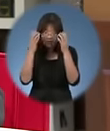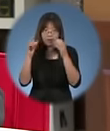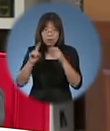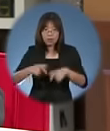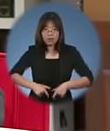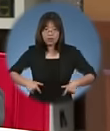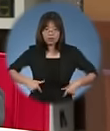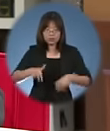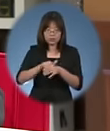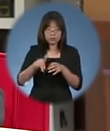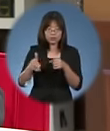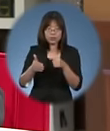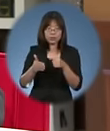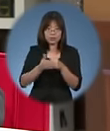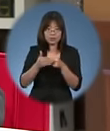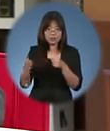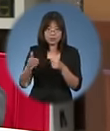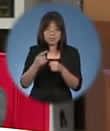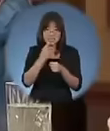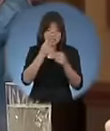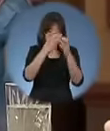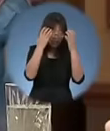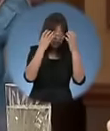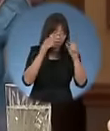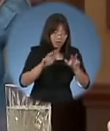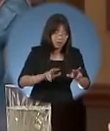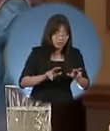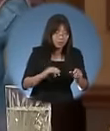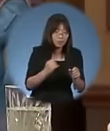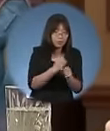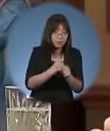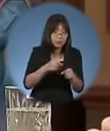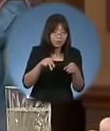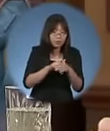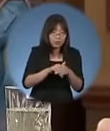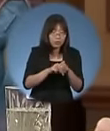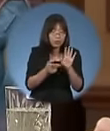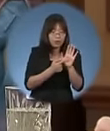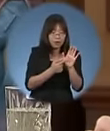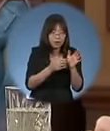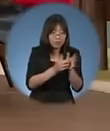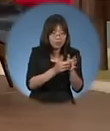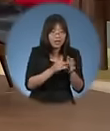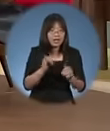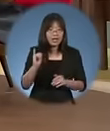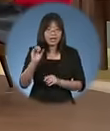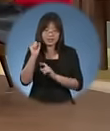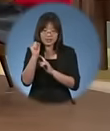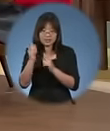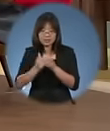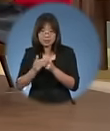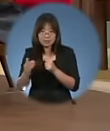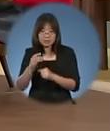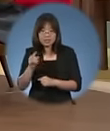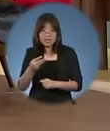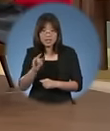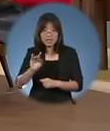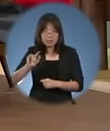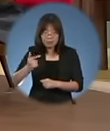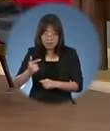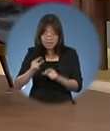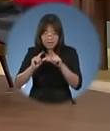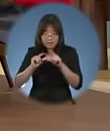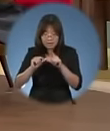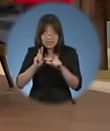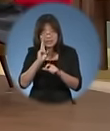종교입니다. 이슬람교가 요즘은 상당히 폭력적인 종교로 알려져 있습니다. 아, 그건 IS라든지 무슨 탈레반이니 이런 극히